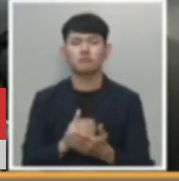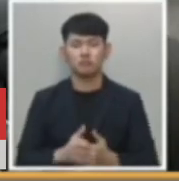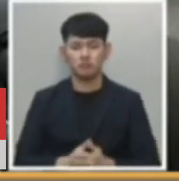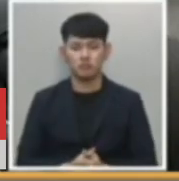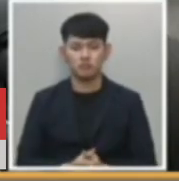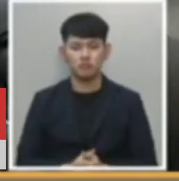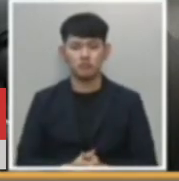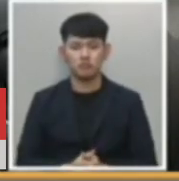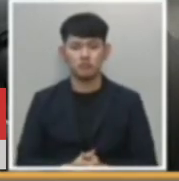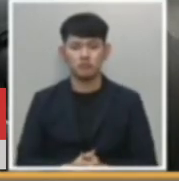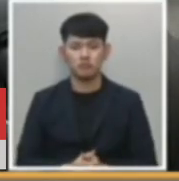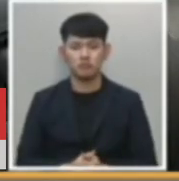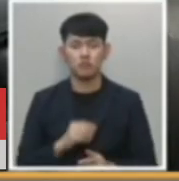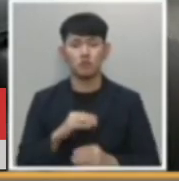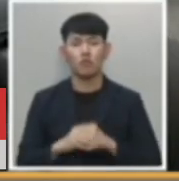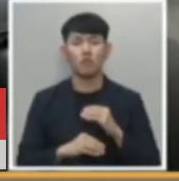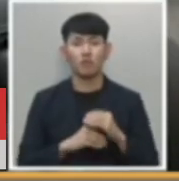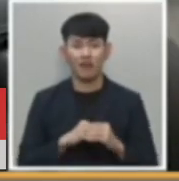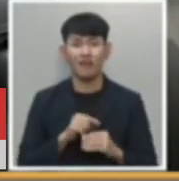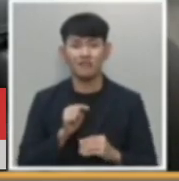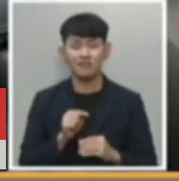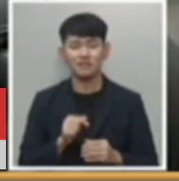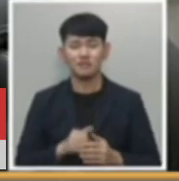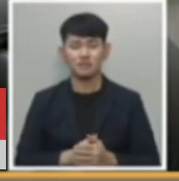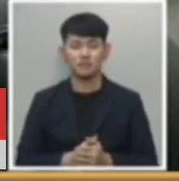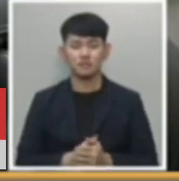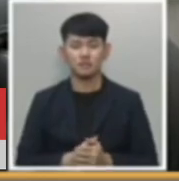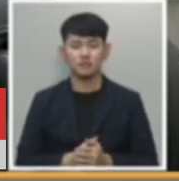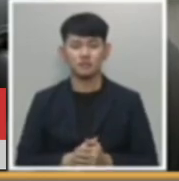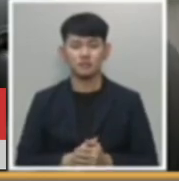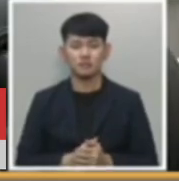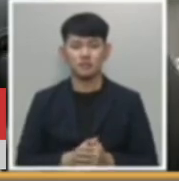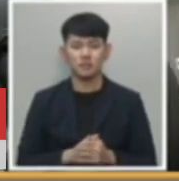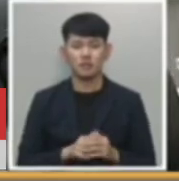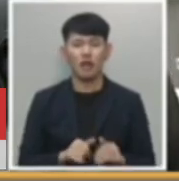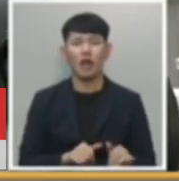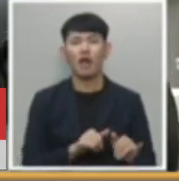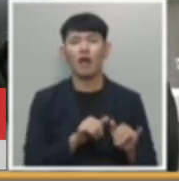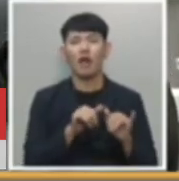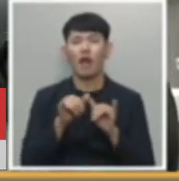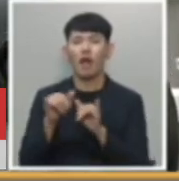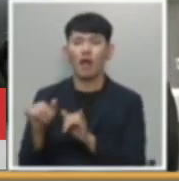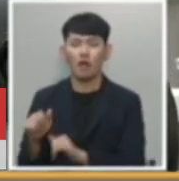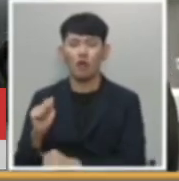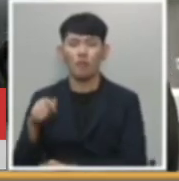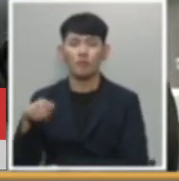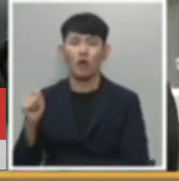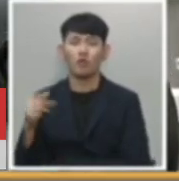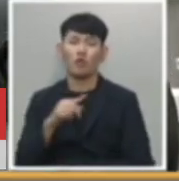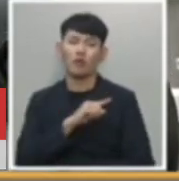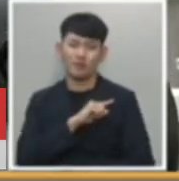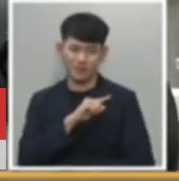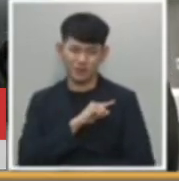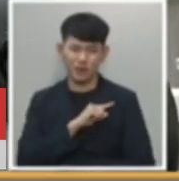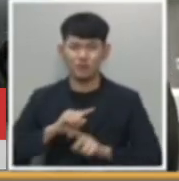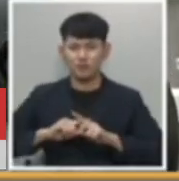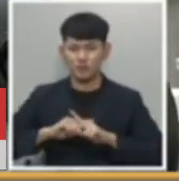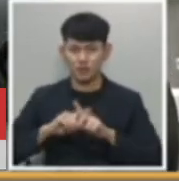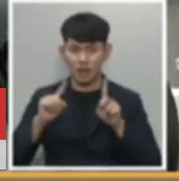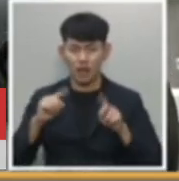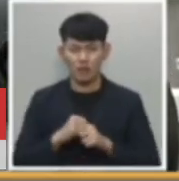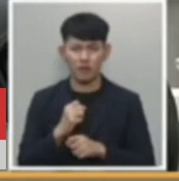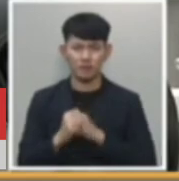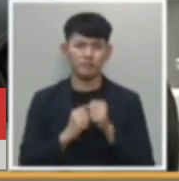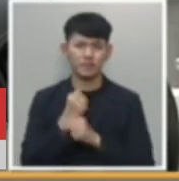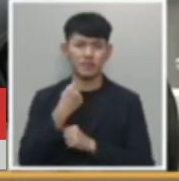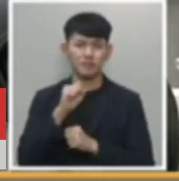โครงการนี้นะครับถ่ายโอนไปให้อบต.แต่ผมบอกว่าในแต่ก่อน15ปี